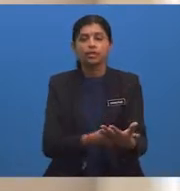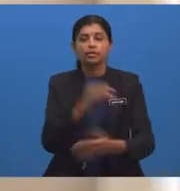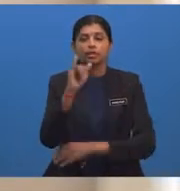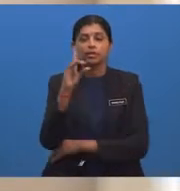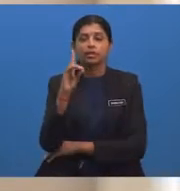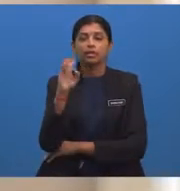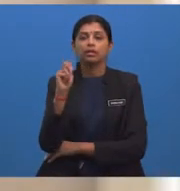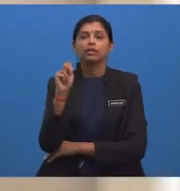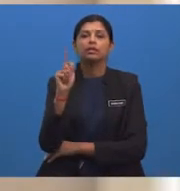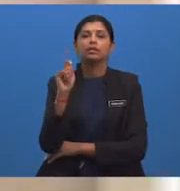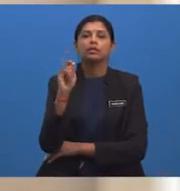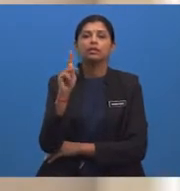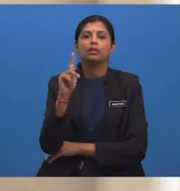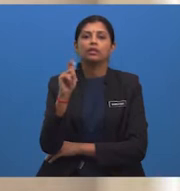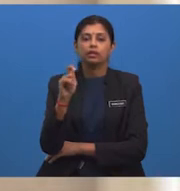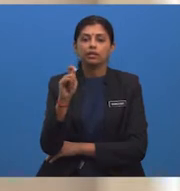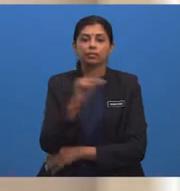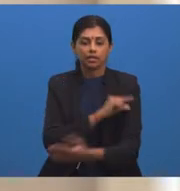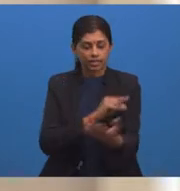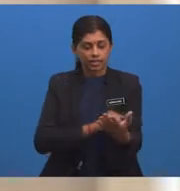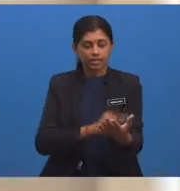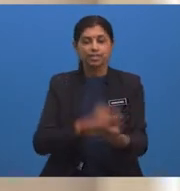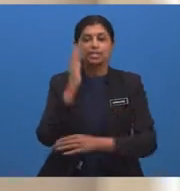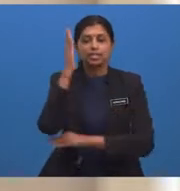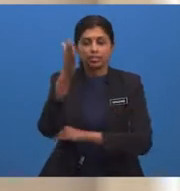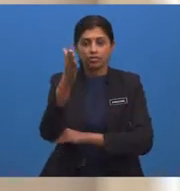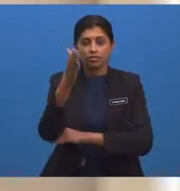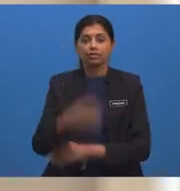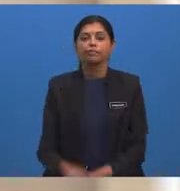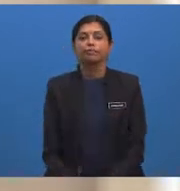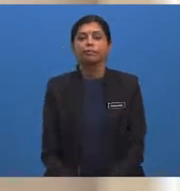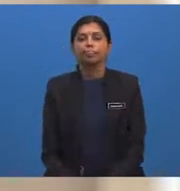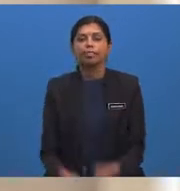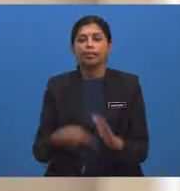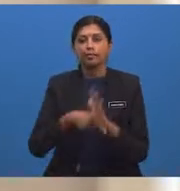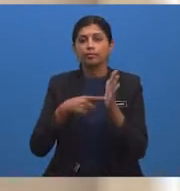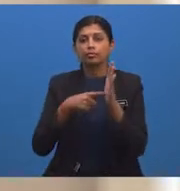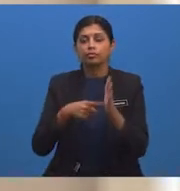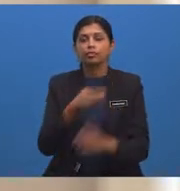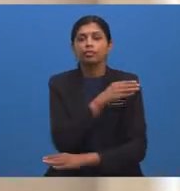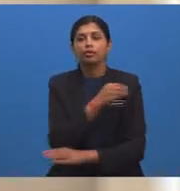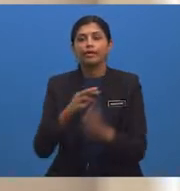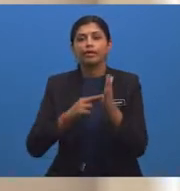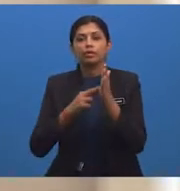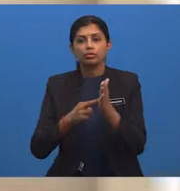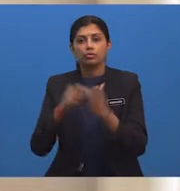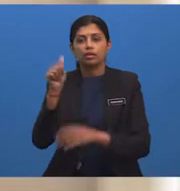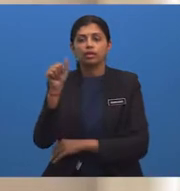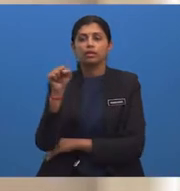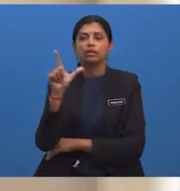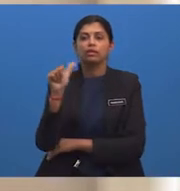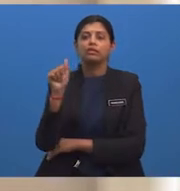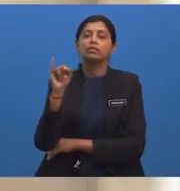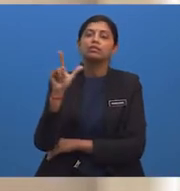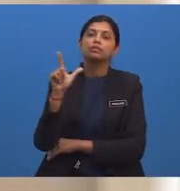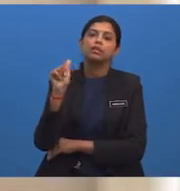juga, warisan ini sebagai petunjuk dan rujukan kepada salah silah terdahulu. Secara tidak langsung, ia